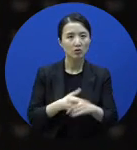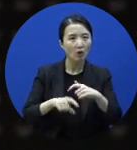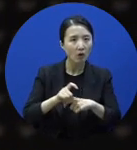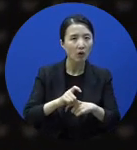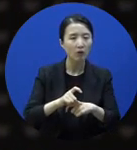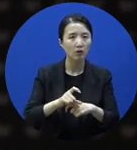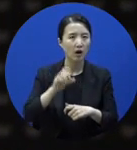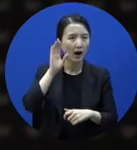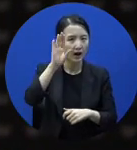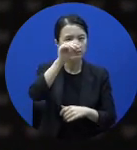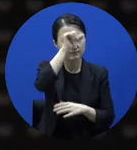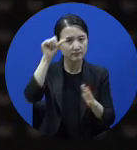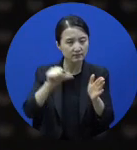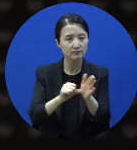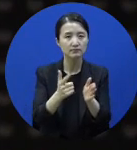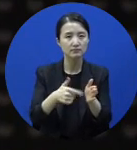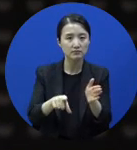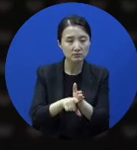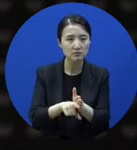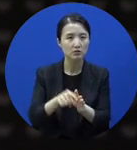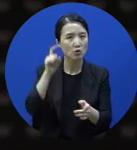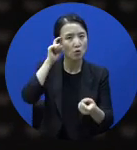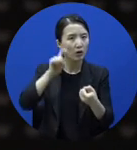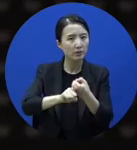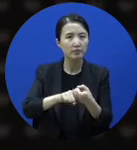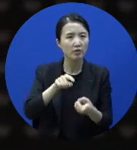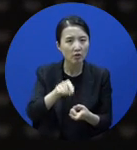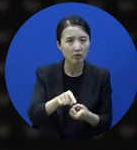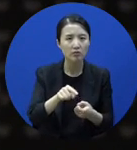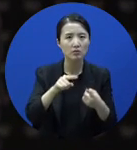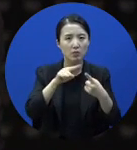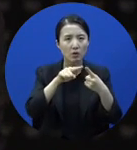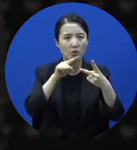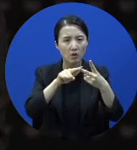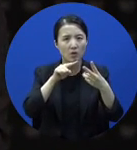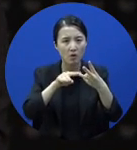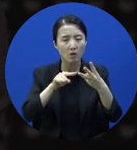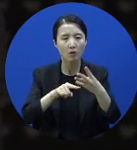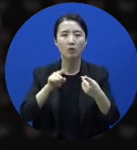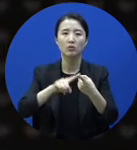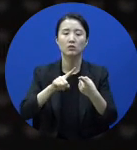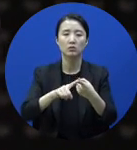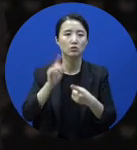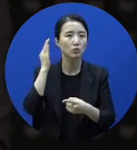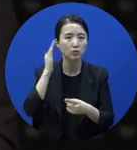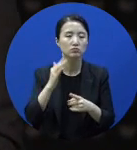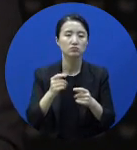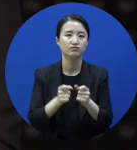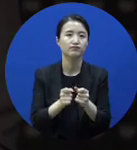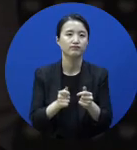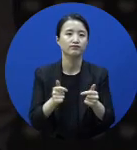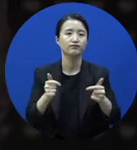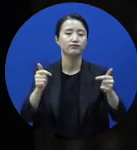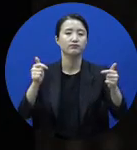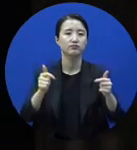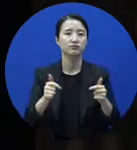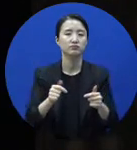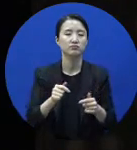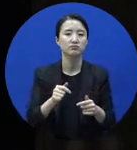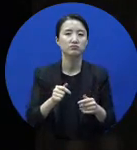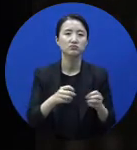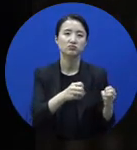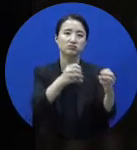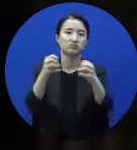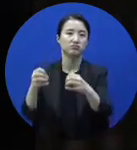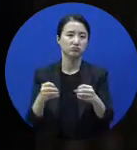이렇게 더 체계적으로 가져야 되는 어떤 부분들을 요즘은 좀 필요하다고 생각이 됩니다. 이런 어떤 그 100세 시대